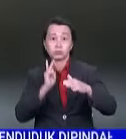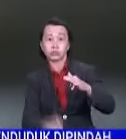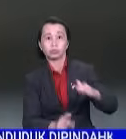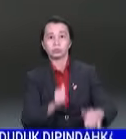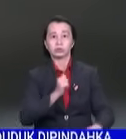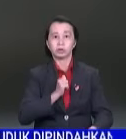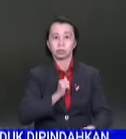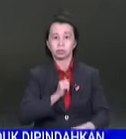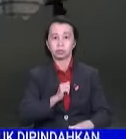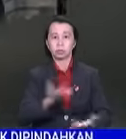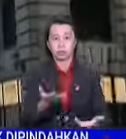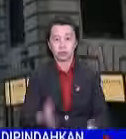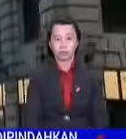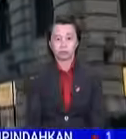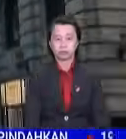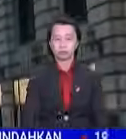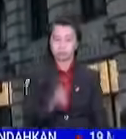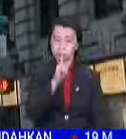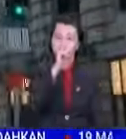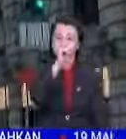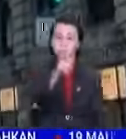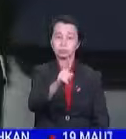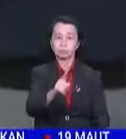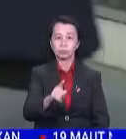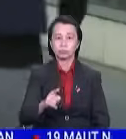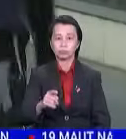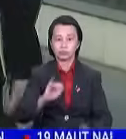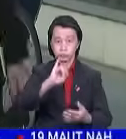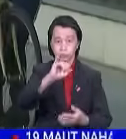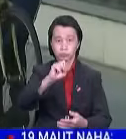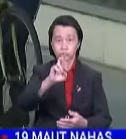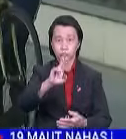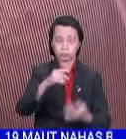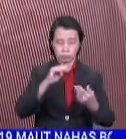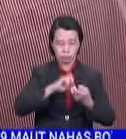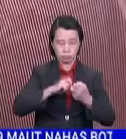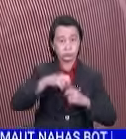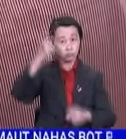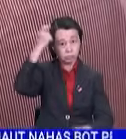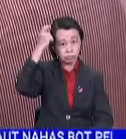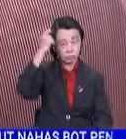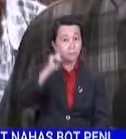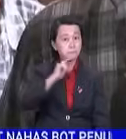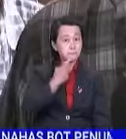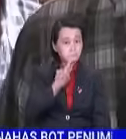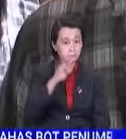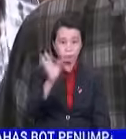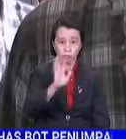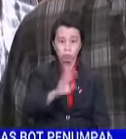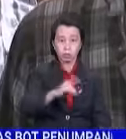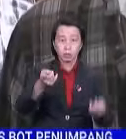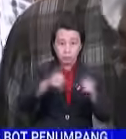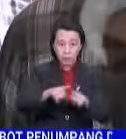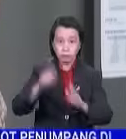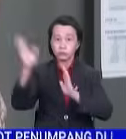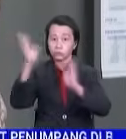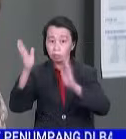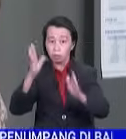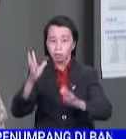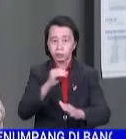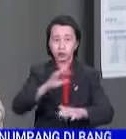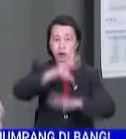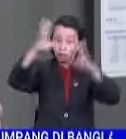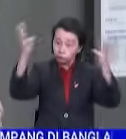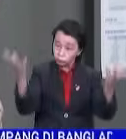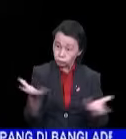diri sendiri hakekatnya isu kesehatan mental yang makin serius bukan hanya berlaku di Malaysia malah